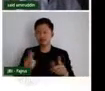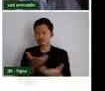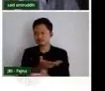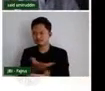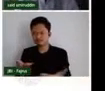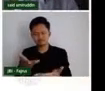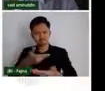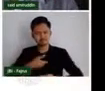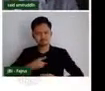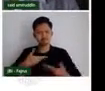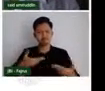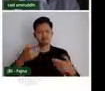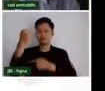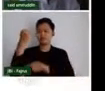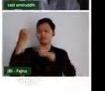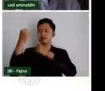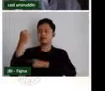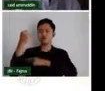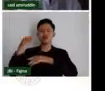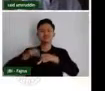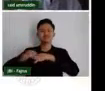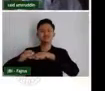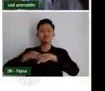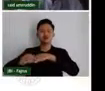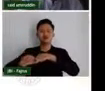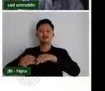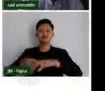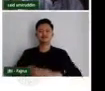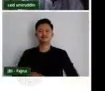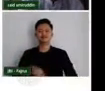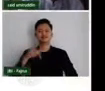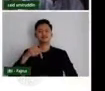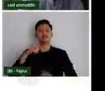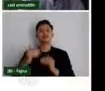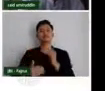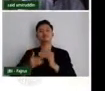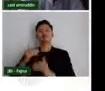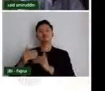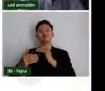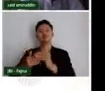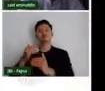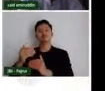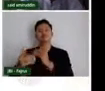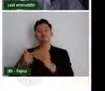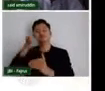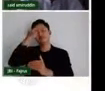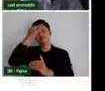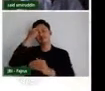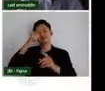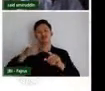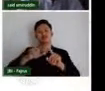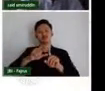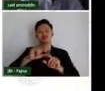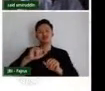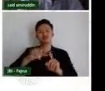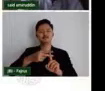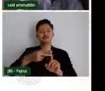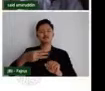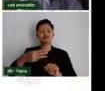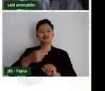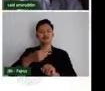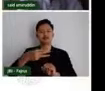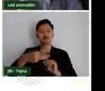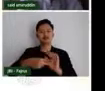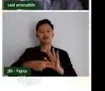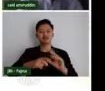kompetensi sesuai dengan kemampuan mereka. Ini adalah langkah-langkah pembelajaran diferensiasi yang dikemukakan oleh Tomlinson. Yaitu